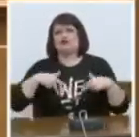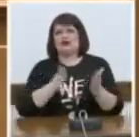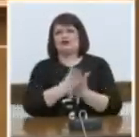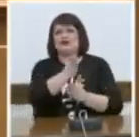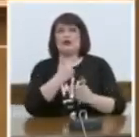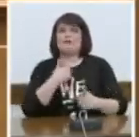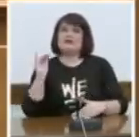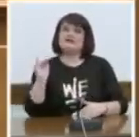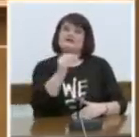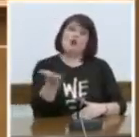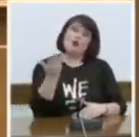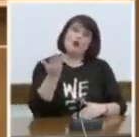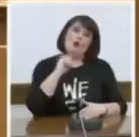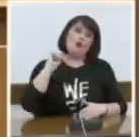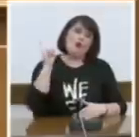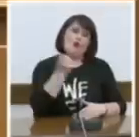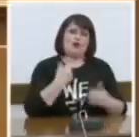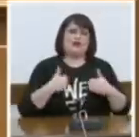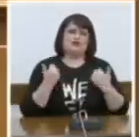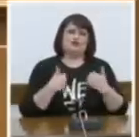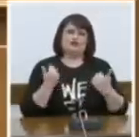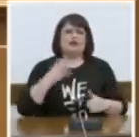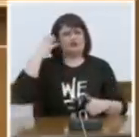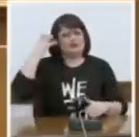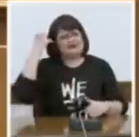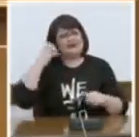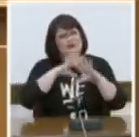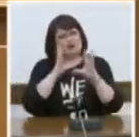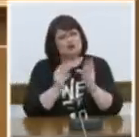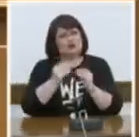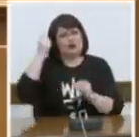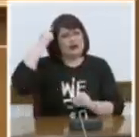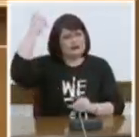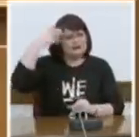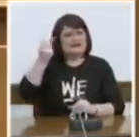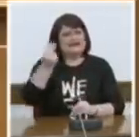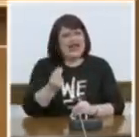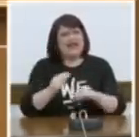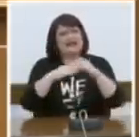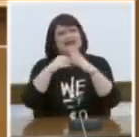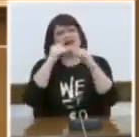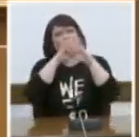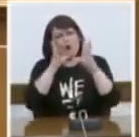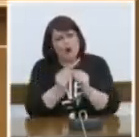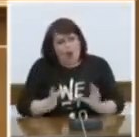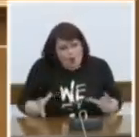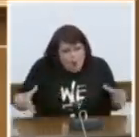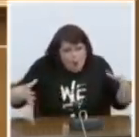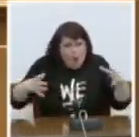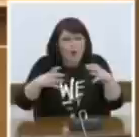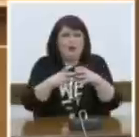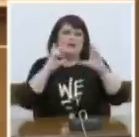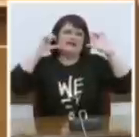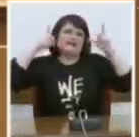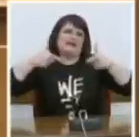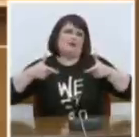τους δημοκράτες πολίτες, τη νέα γενιά αλλά και την επιστήμη, τη διανόηση αλλά και την τέχνη, σε ένα πλατή δημιουργικό μέτωπο δημοκρατίας,